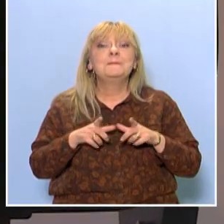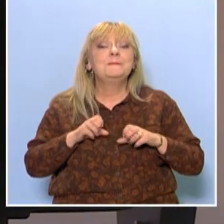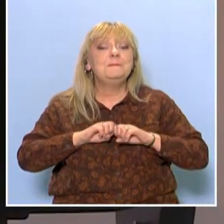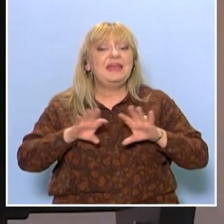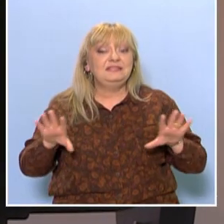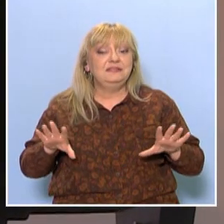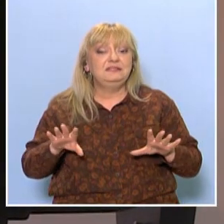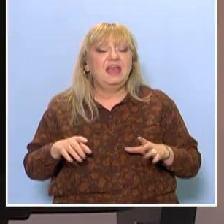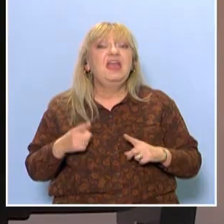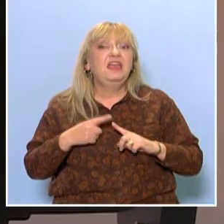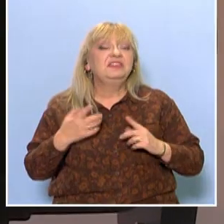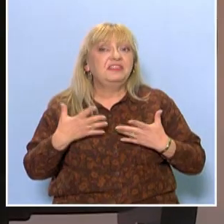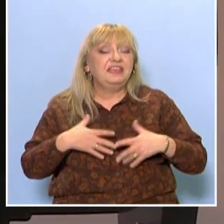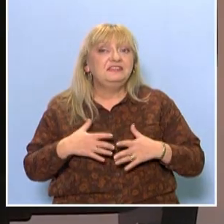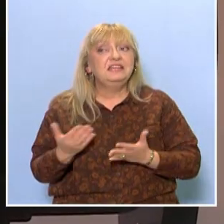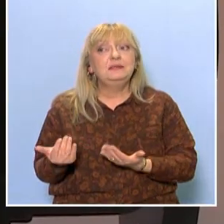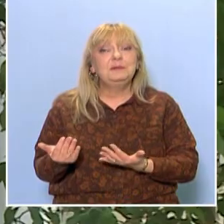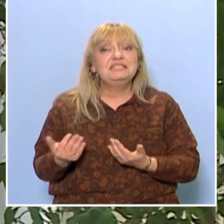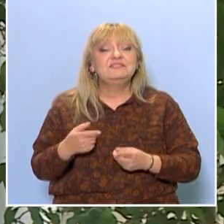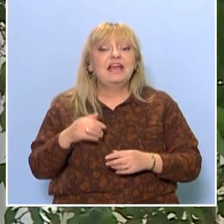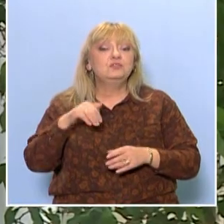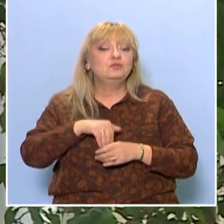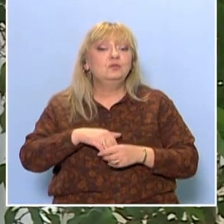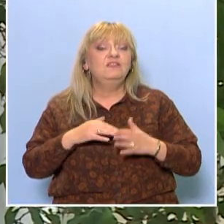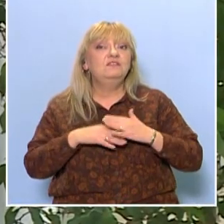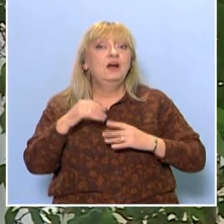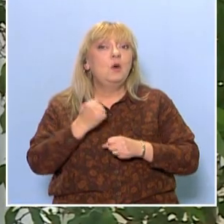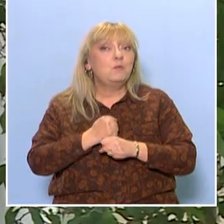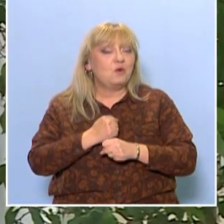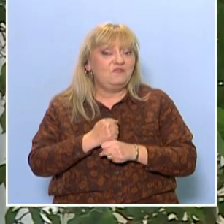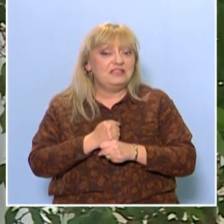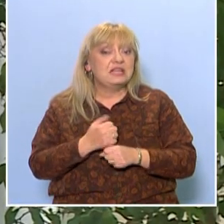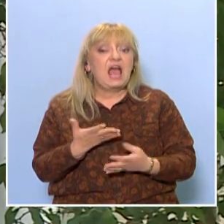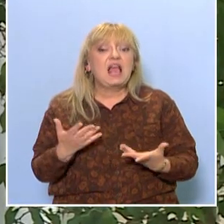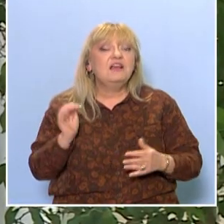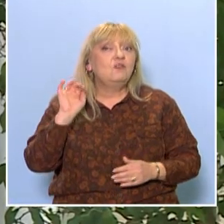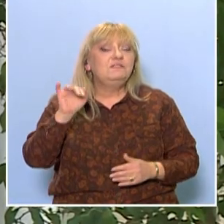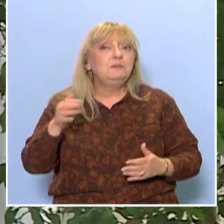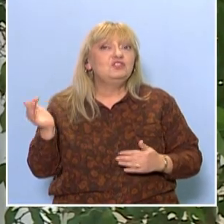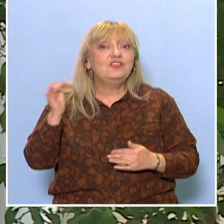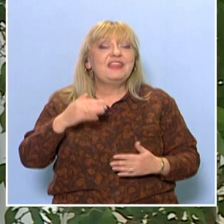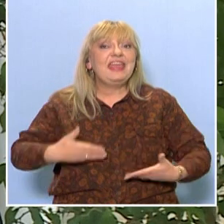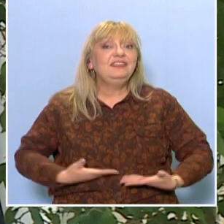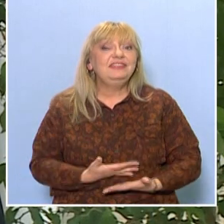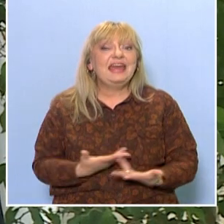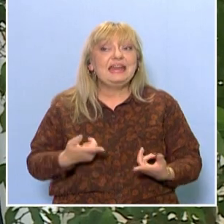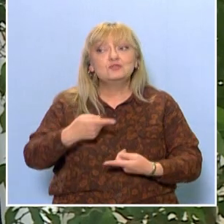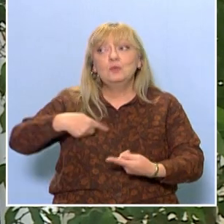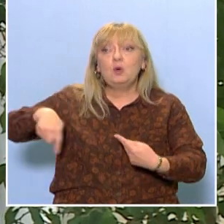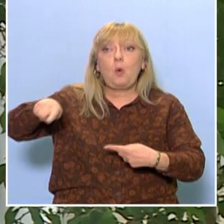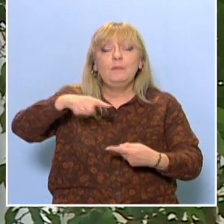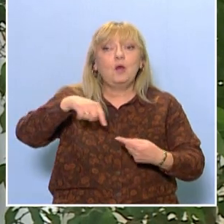работа, техниката и предизвикателствата в професията. Какво ви беше най-интересно при обиколката тук?